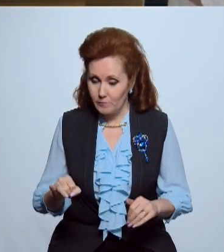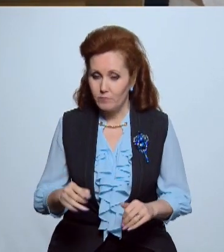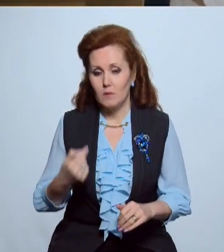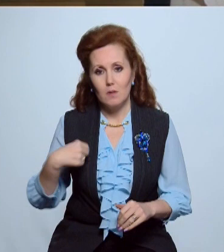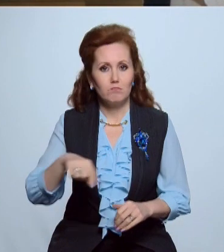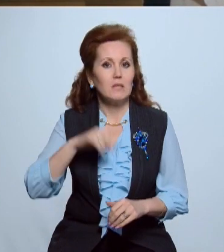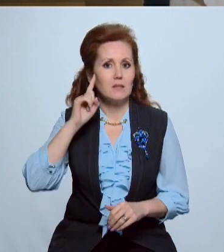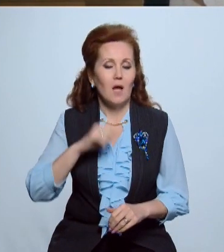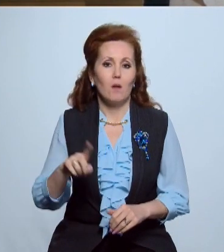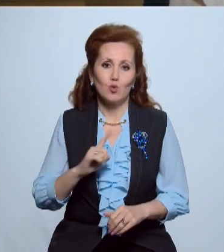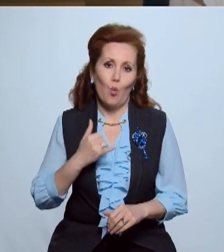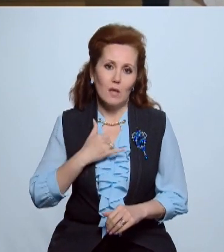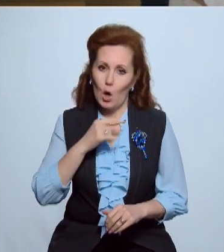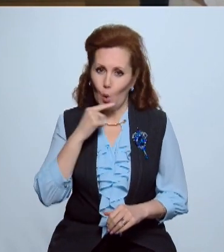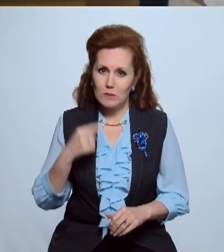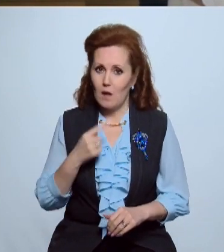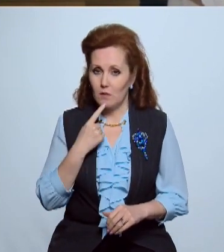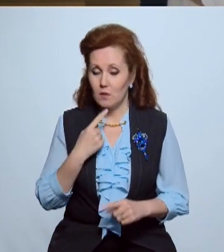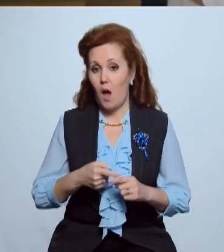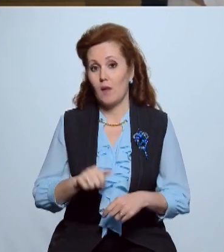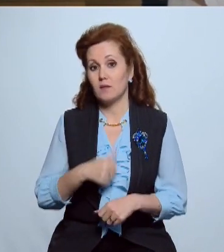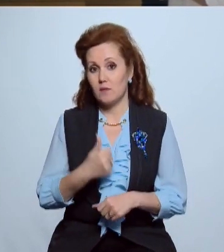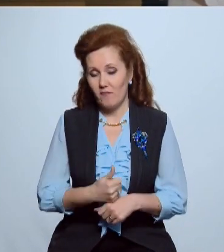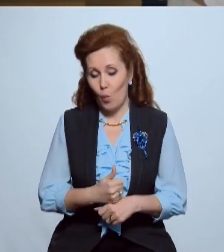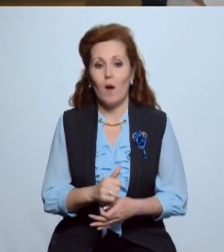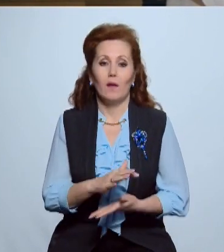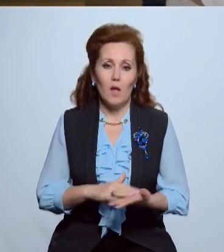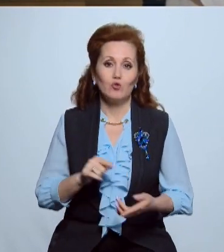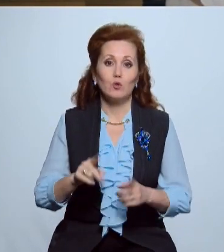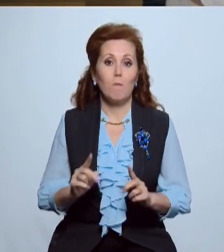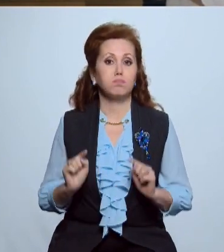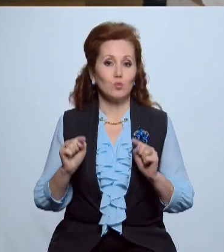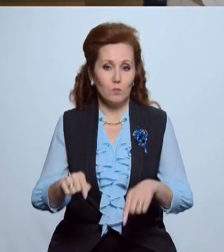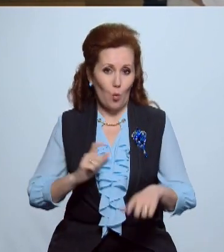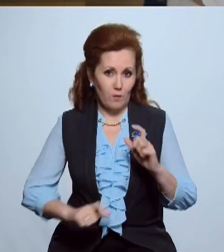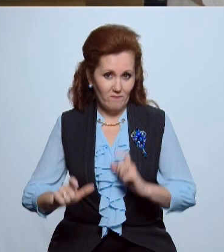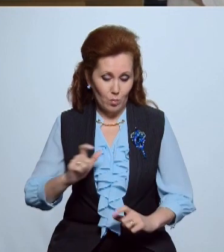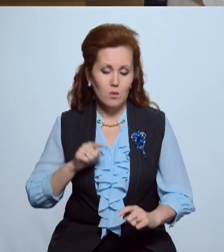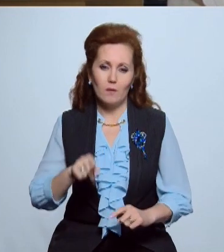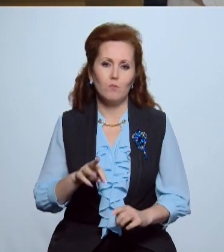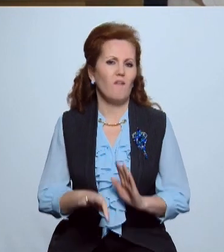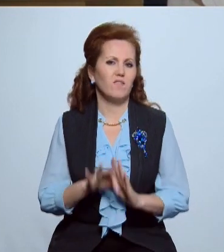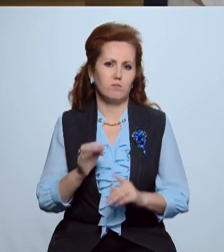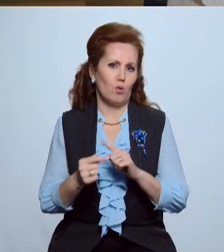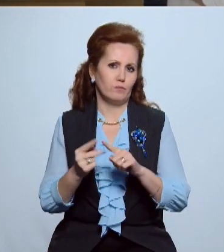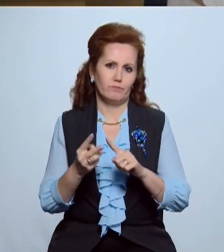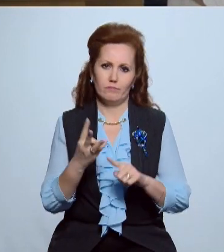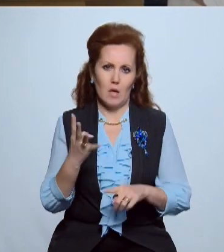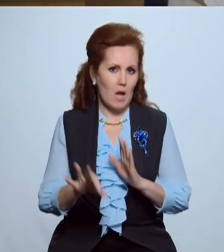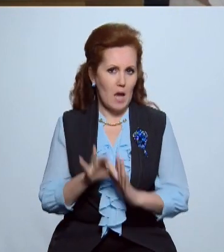Мы знаем, что у нас русский язык – это основной, и дальше они уже, те, кто поступают в вузы, они по выбору берут